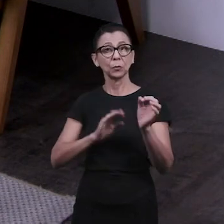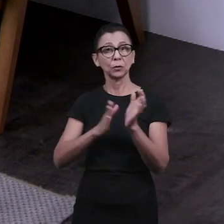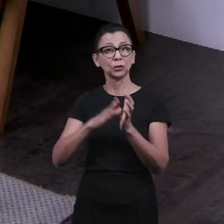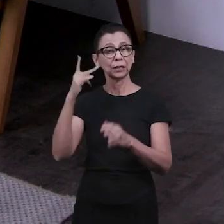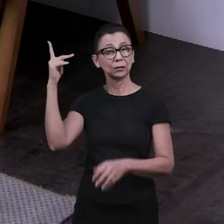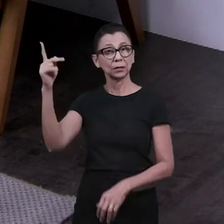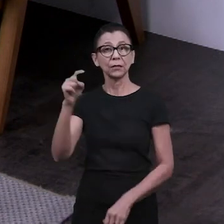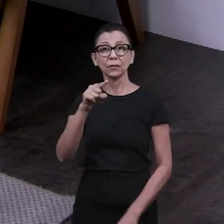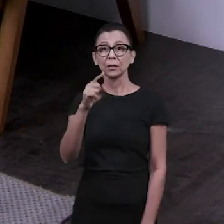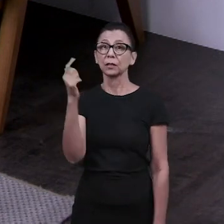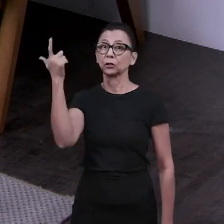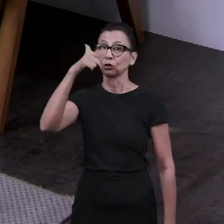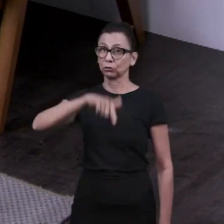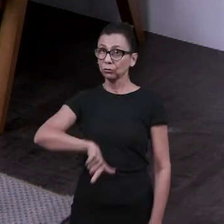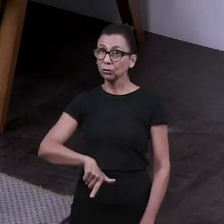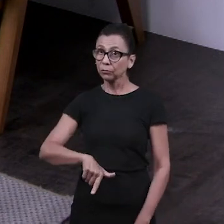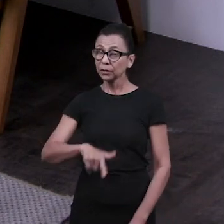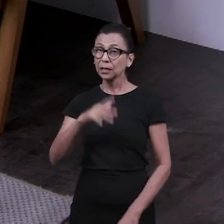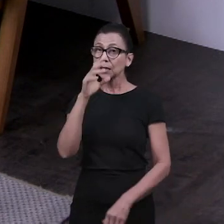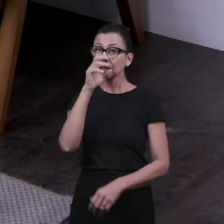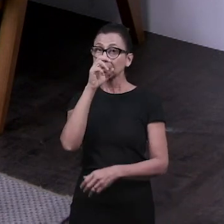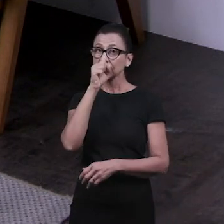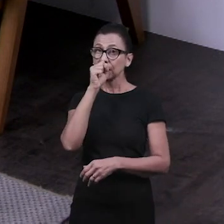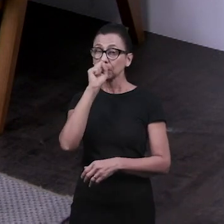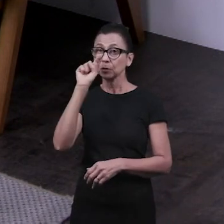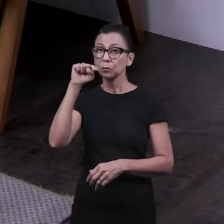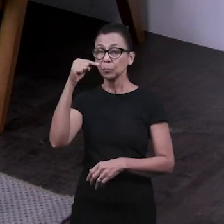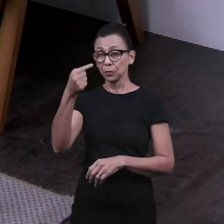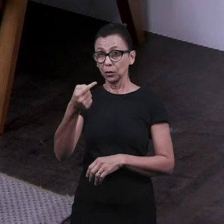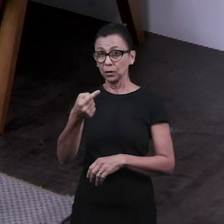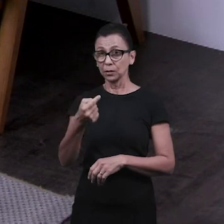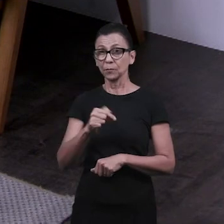pas perdre. Donc, ce samedi, à partir de